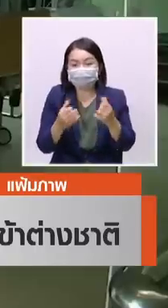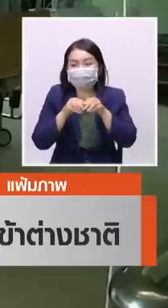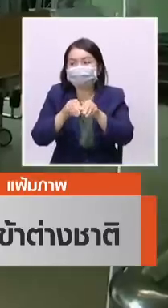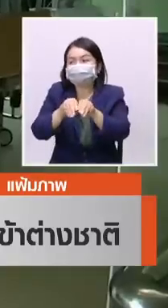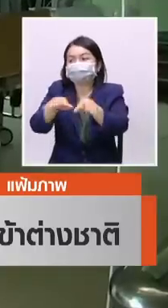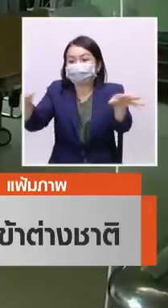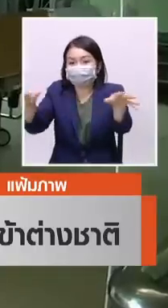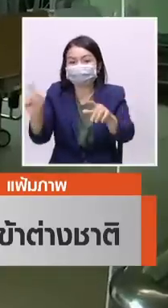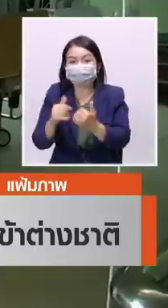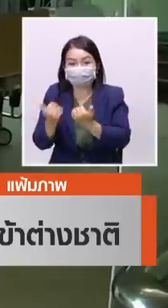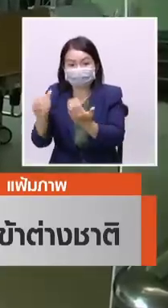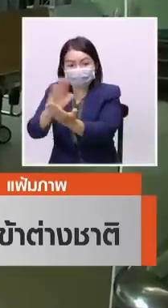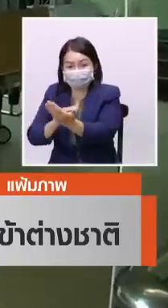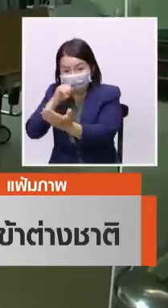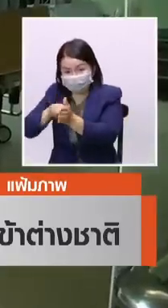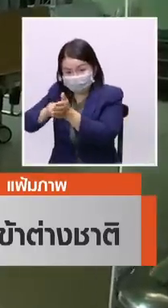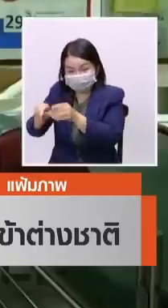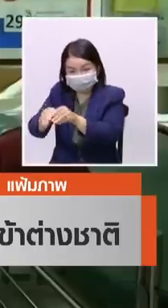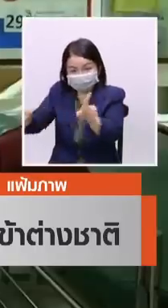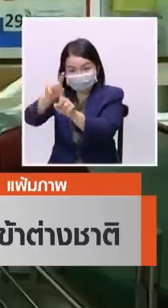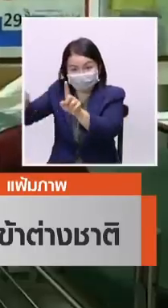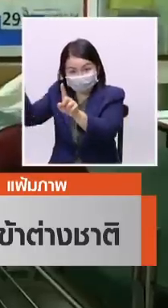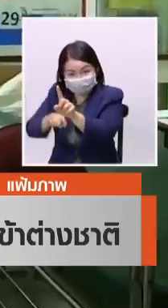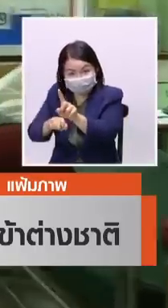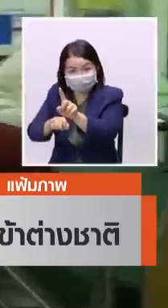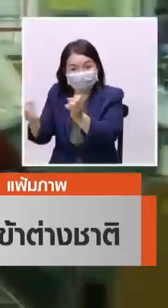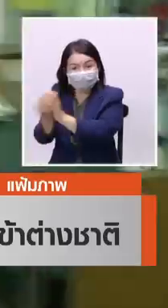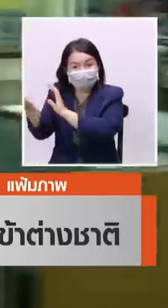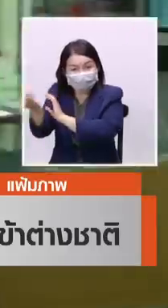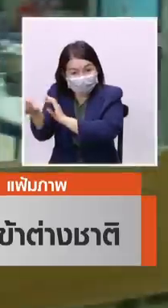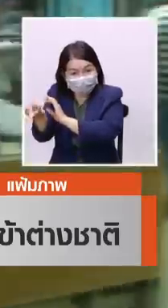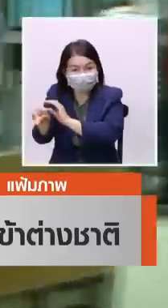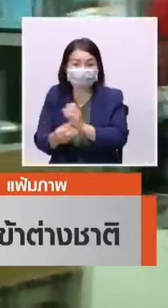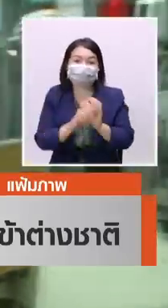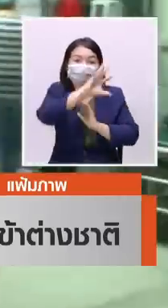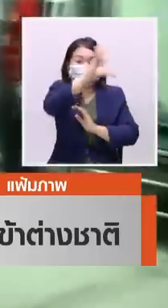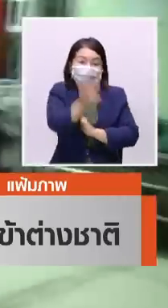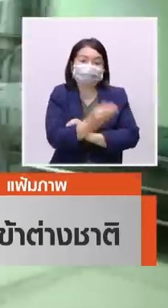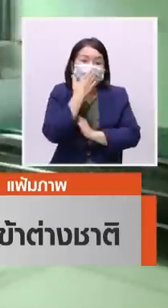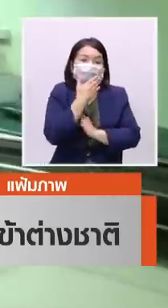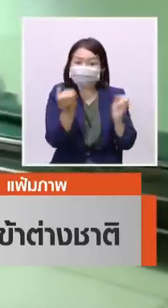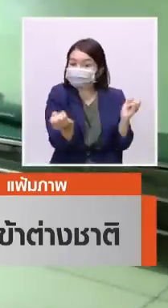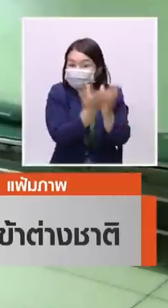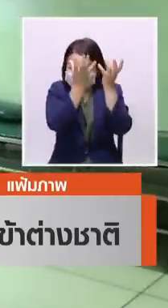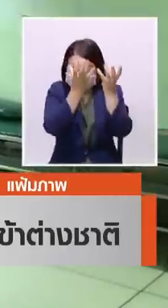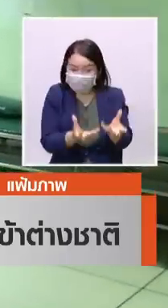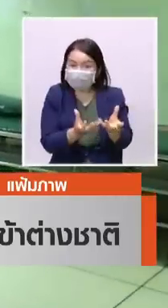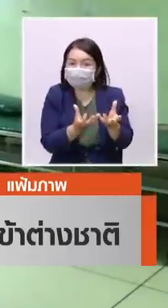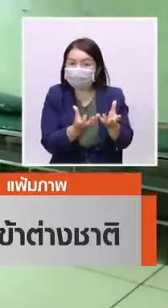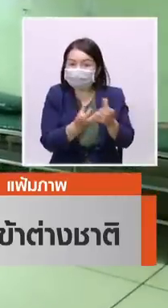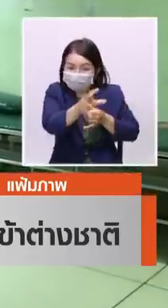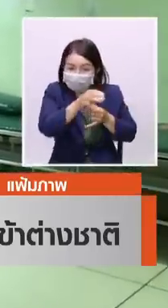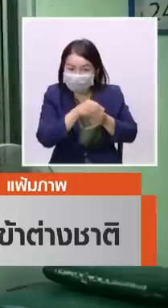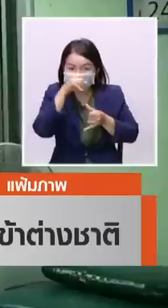การระบาดอยู่นั่นคือสายพันธุ์อังกฤษยังมีความรุนแรงที่น้อยกว่าค่ะดังนั้นเวลานี้ที่อยู่ระหว่างการเฝ้าจับตาสาย